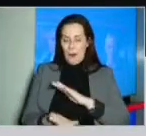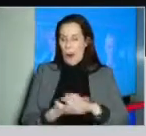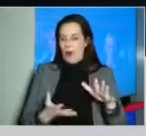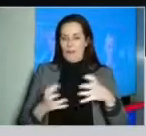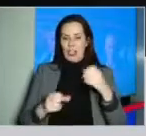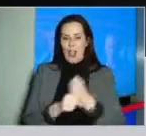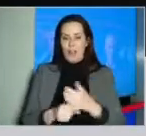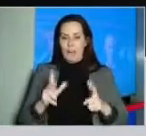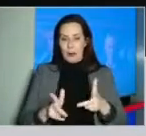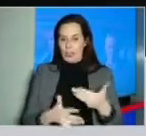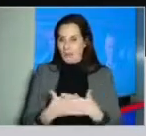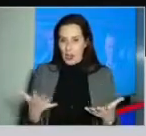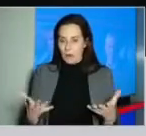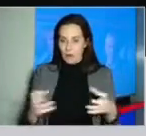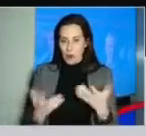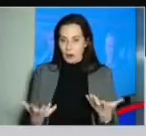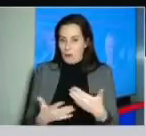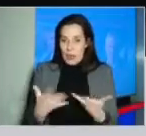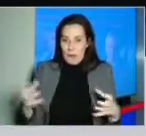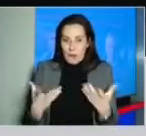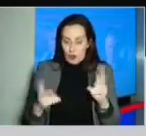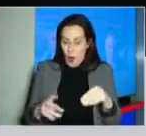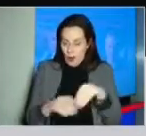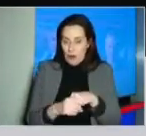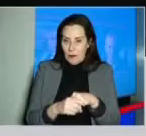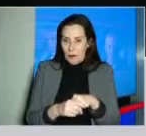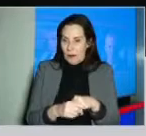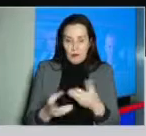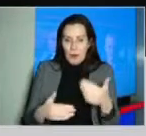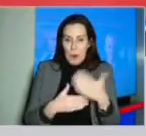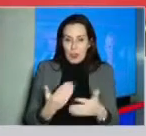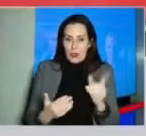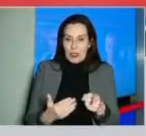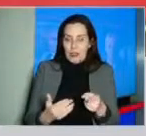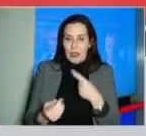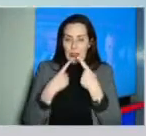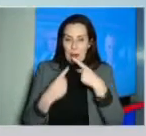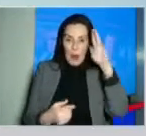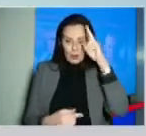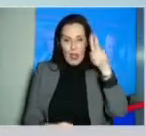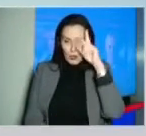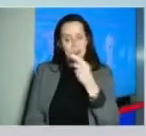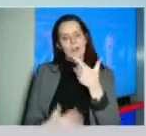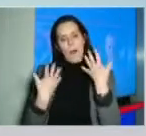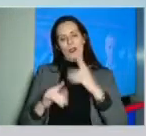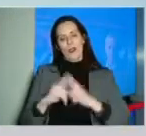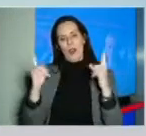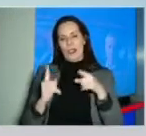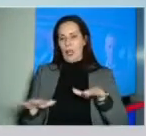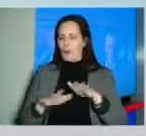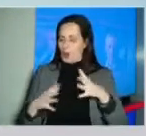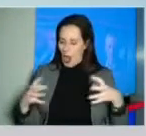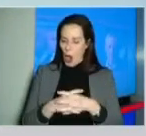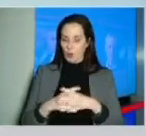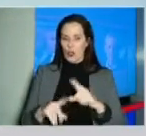פתאום תיעלם, ולא יהיה לה עוד מפלגות, ולא יהיה לה מפלגות שהיא תוכל לקחת פנימה, היא בסוף תצטרך לדבר עם הליכוד. ועם הליכוד זה כבר סיפור אחר, זה ממשלת